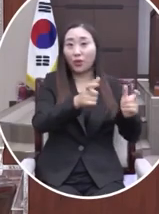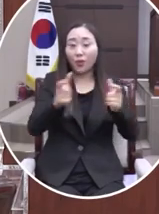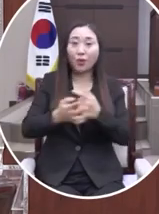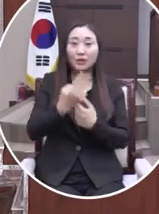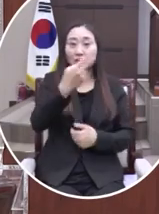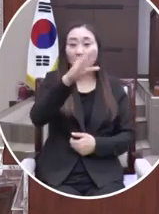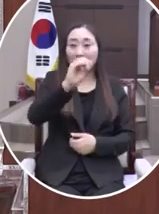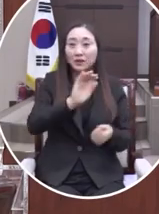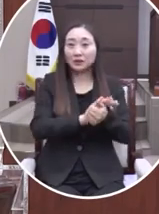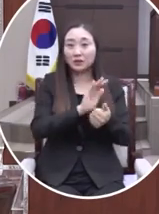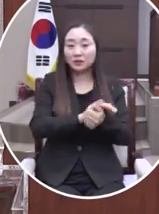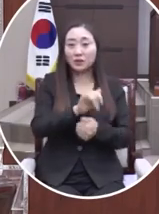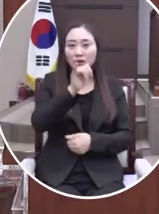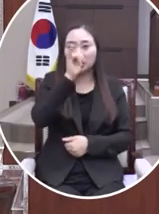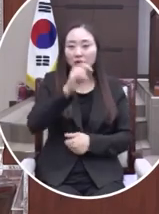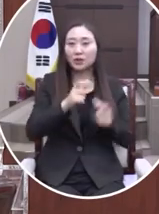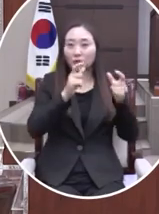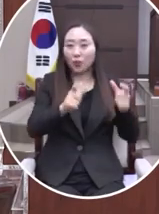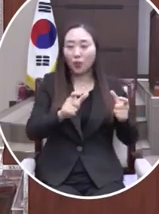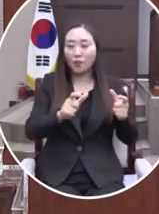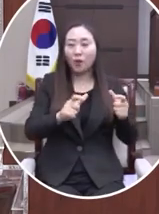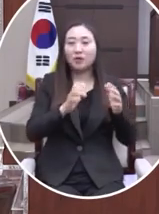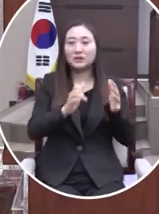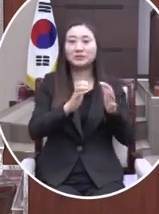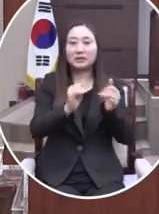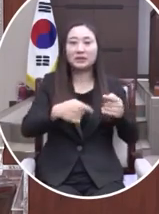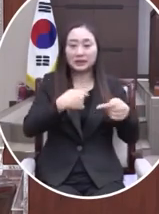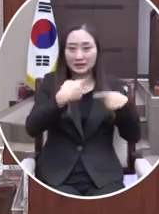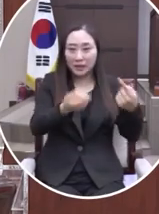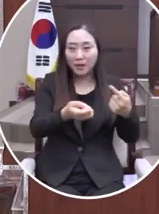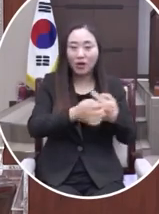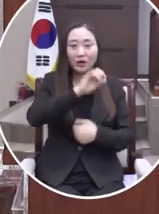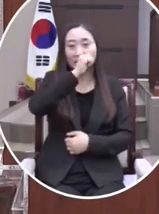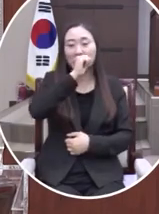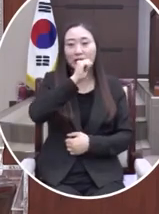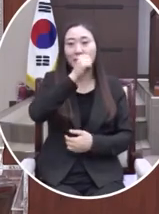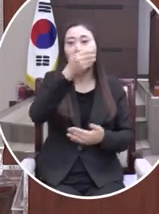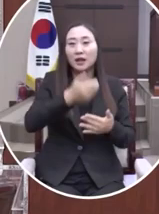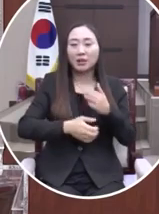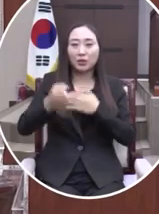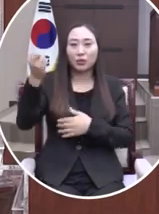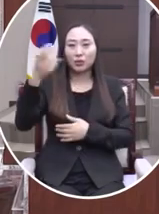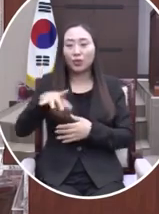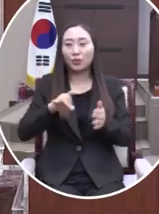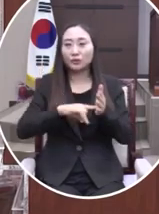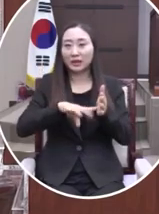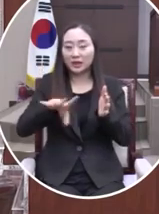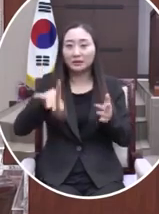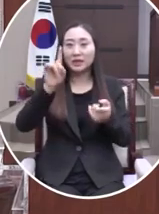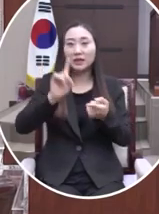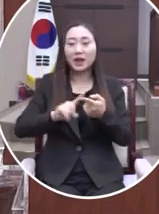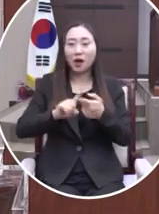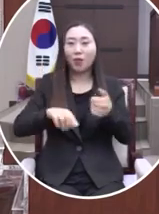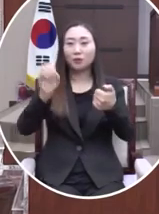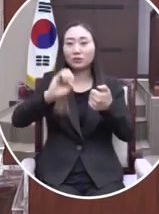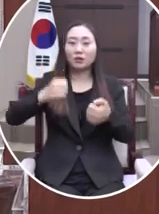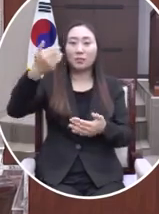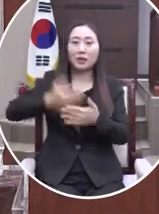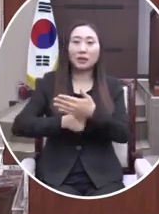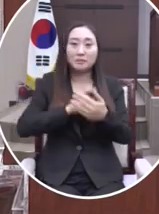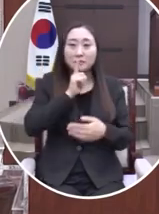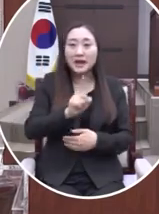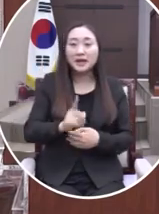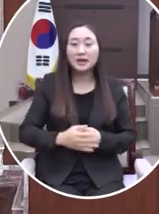2천만 원씩 지원해주던 동단위 시민참여 예산 전액과 주민세 환원 예산의 50%를 삭감한다고